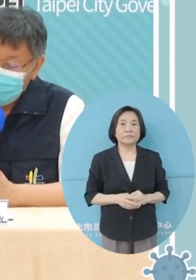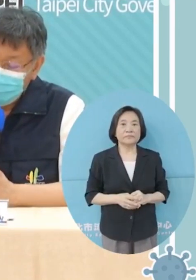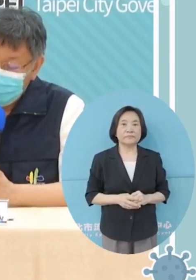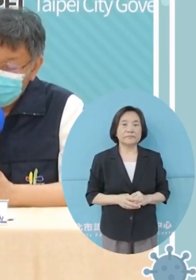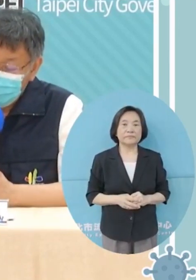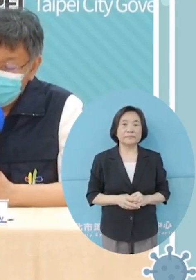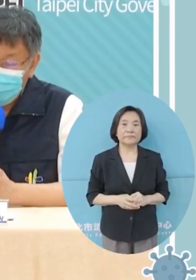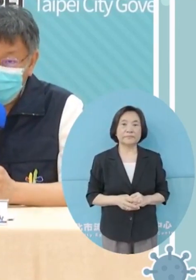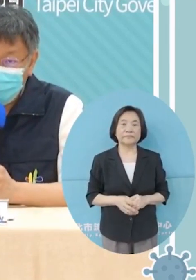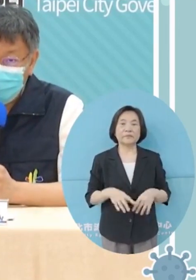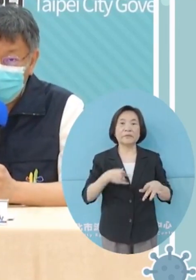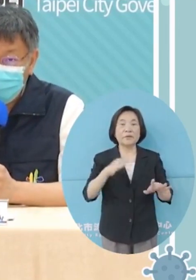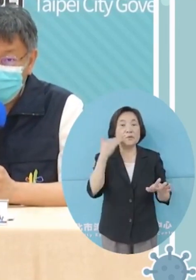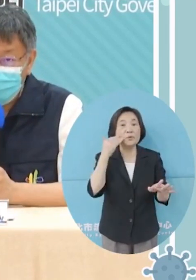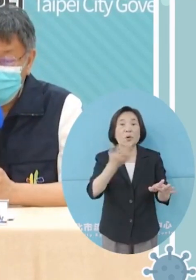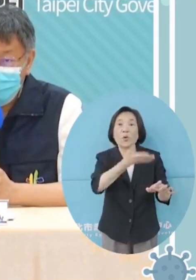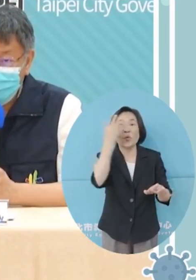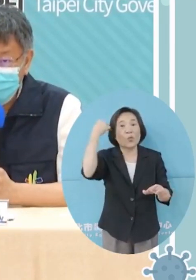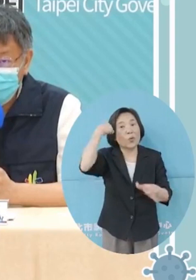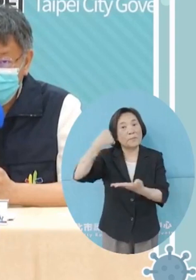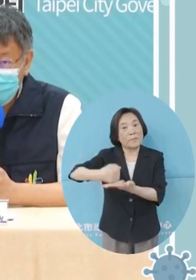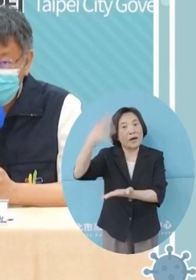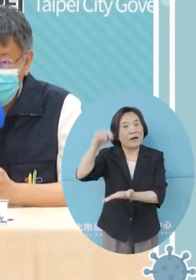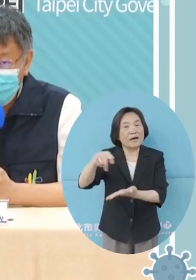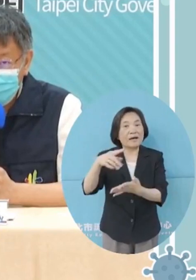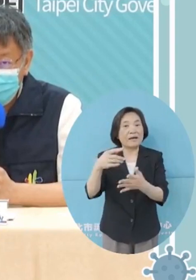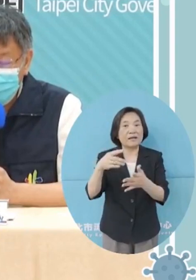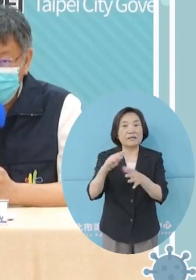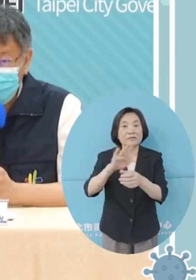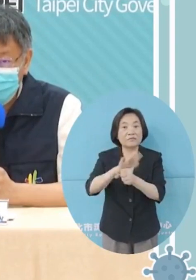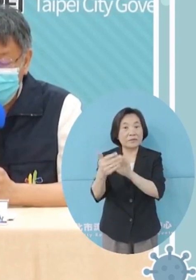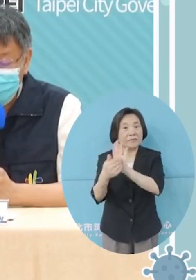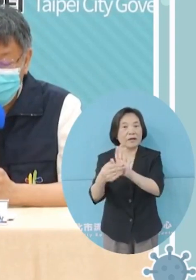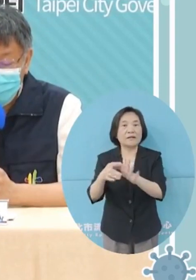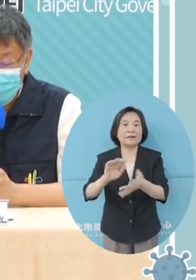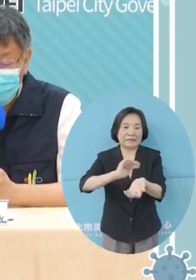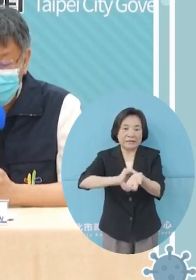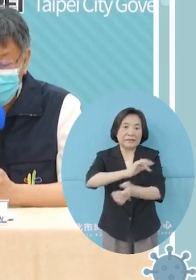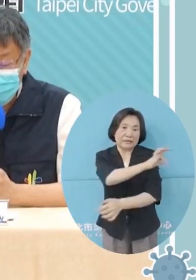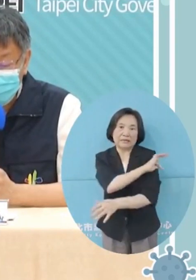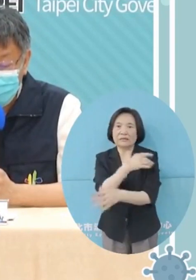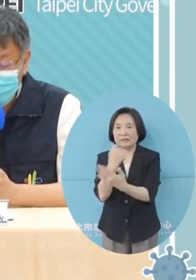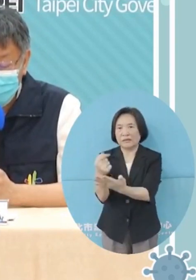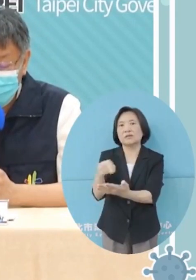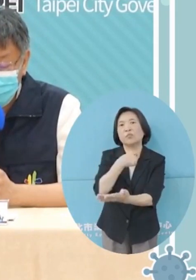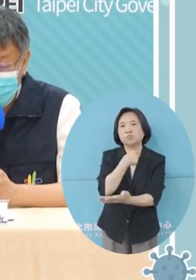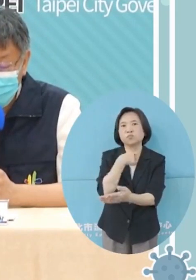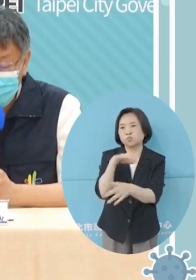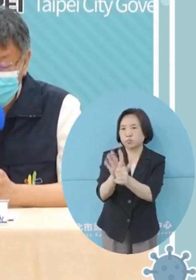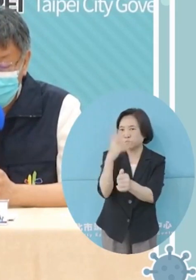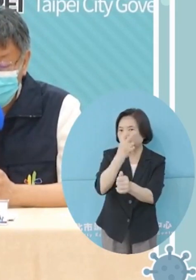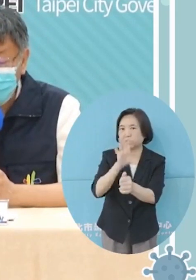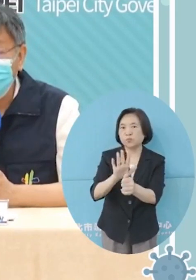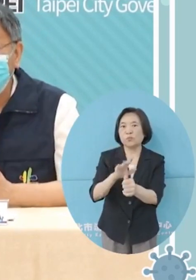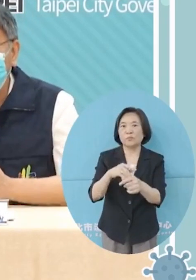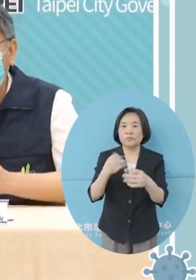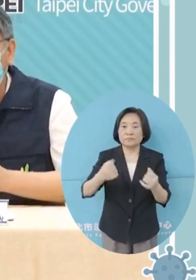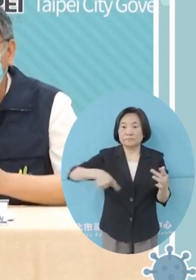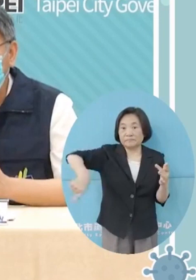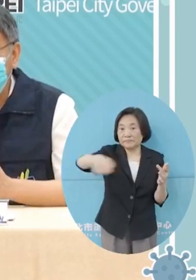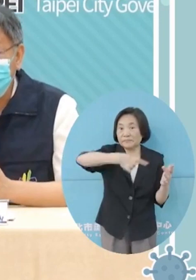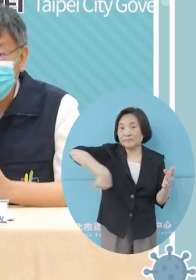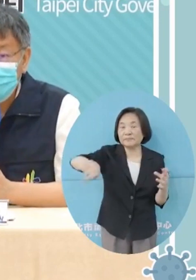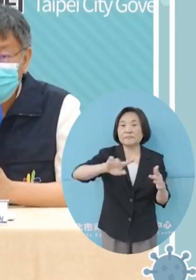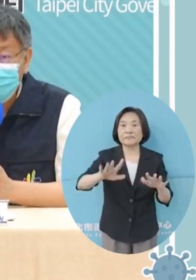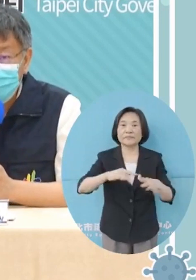放到这个防疫旅馆了，但有还是要医护人员监测，所以我们去在这个地方哦，